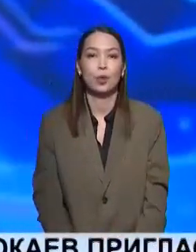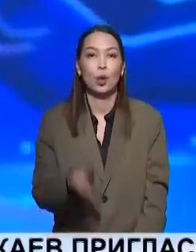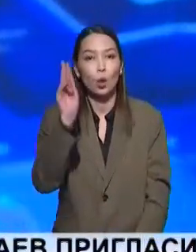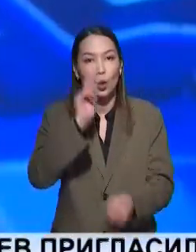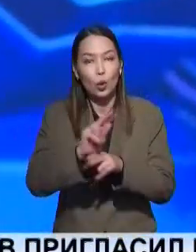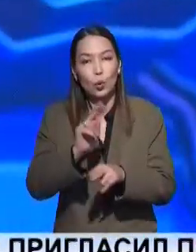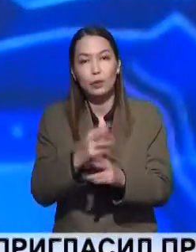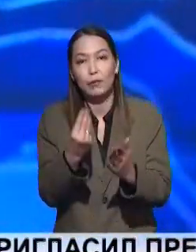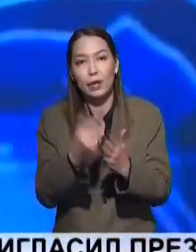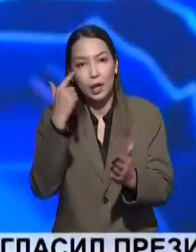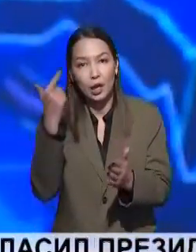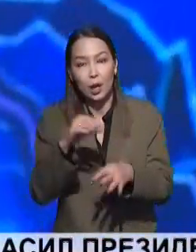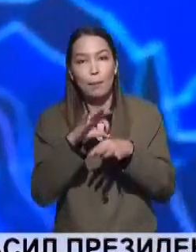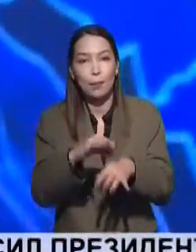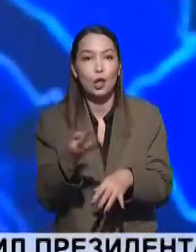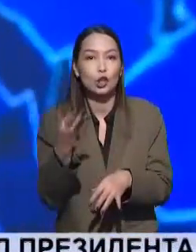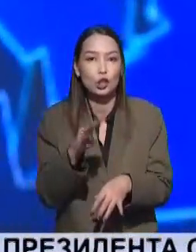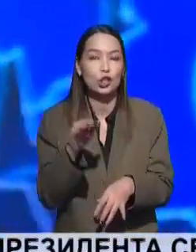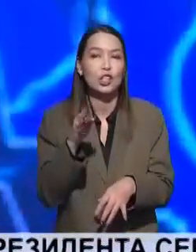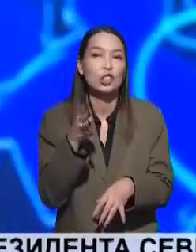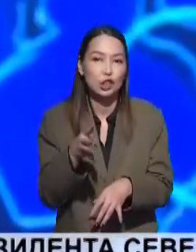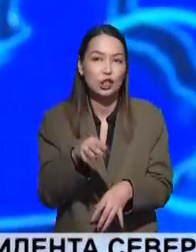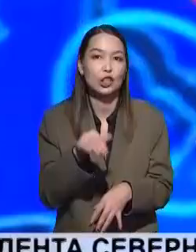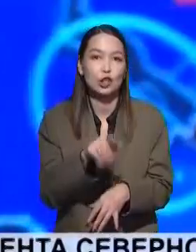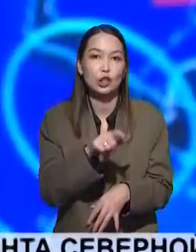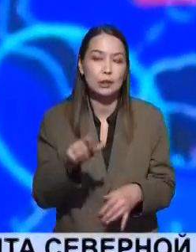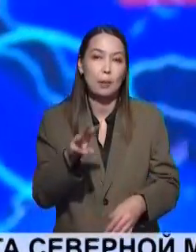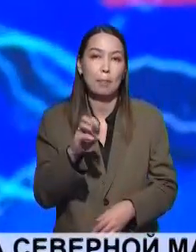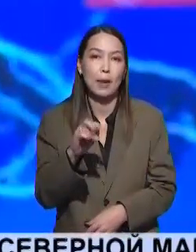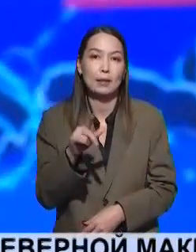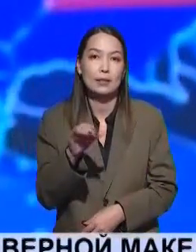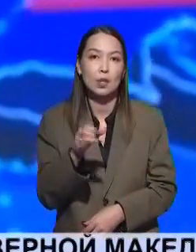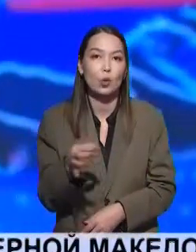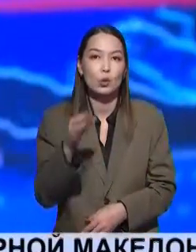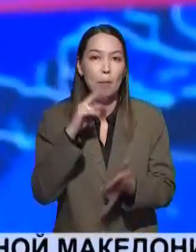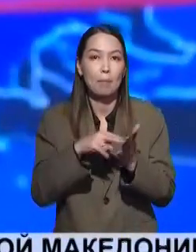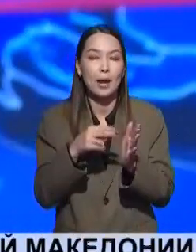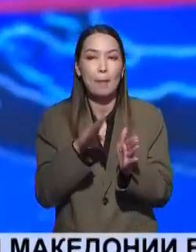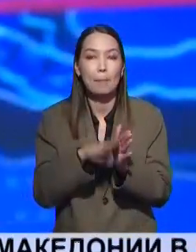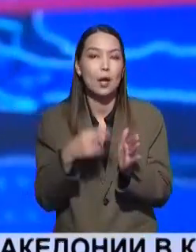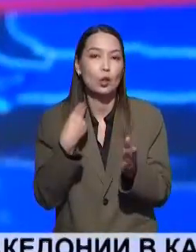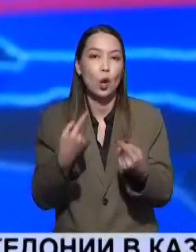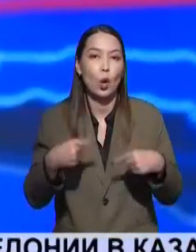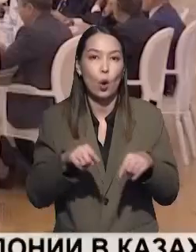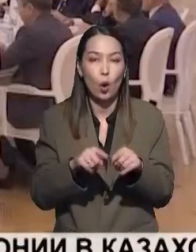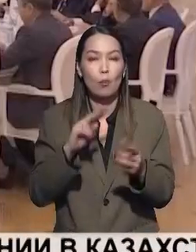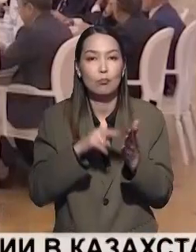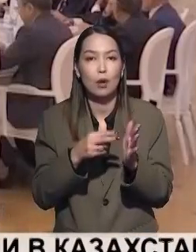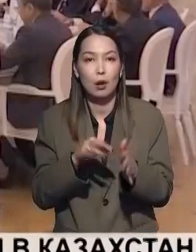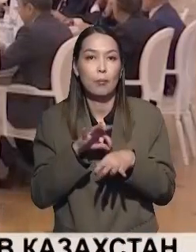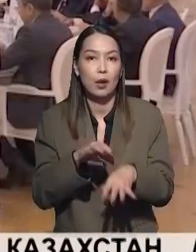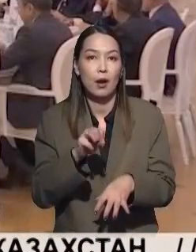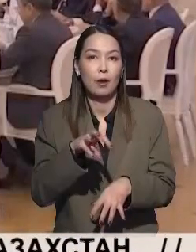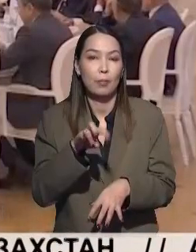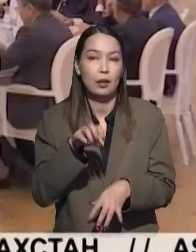Курсы по финансовой грамотности пройдут и 4000 жителей Мангистауской области. Проект «Карсас Кугам» реализуется партия «Манат». Он стартовал в